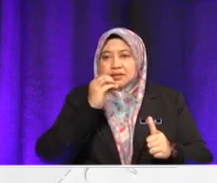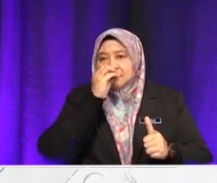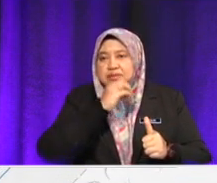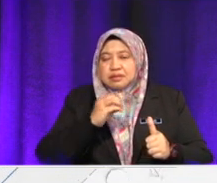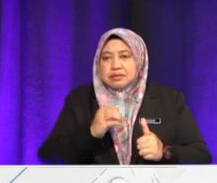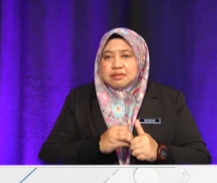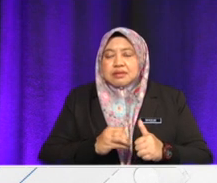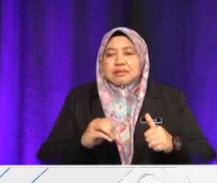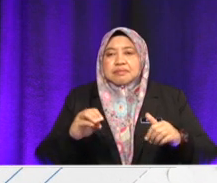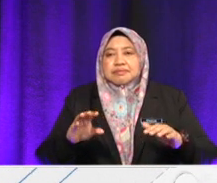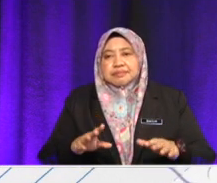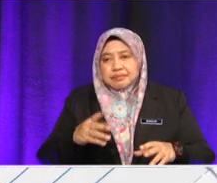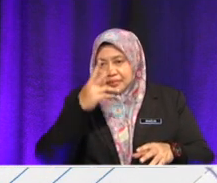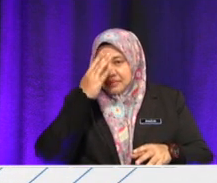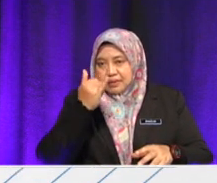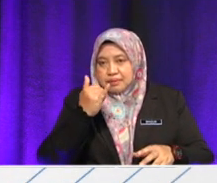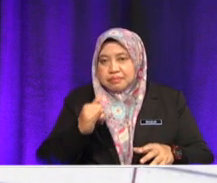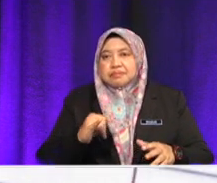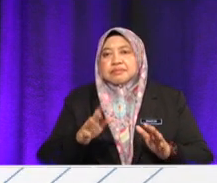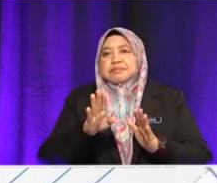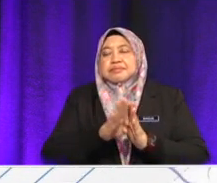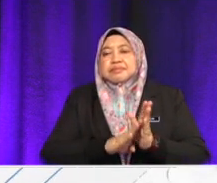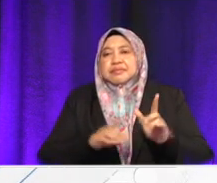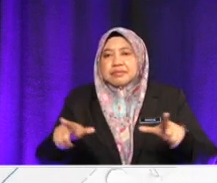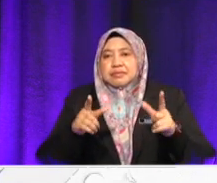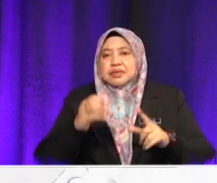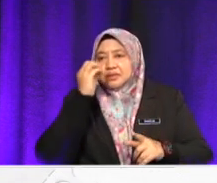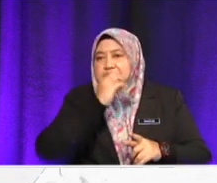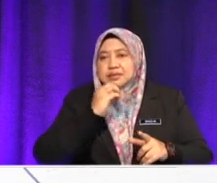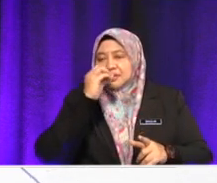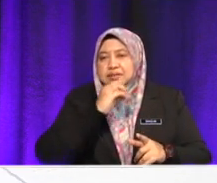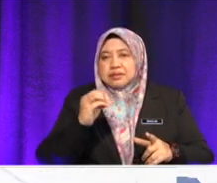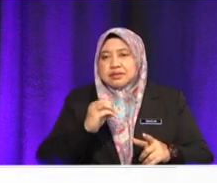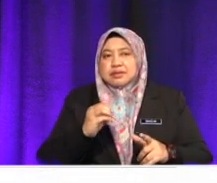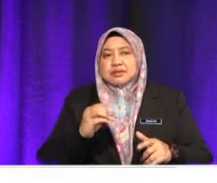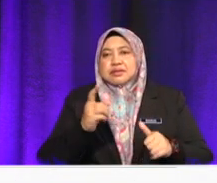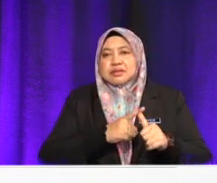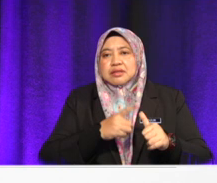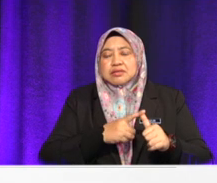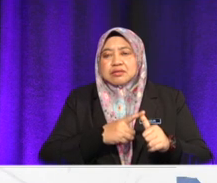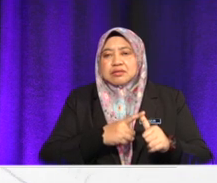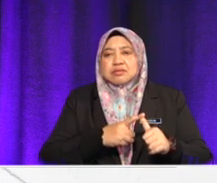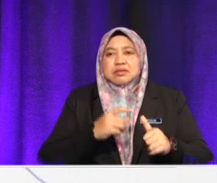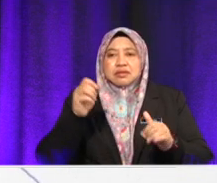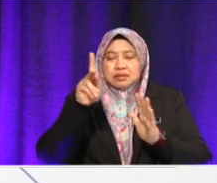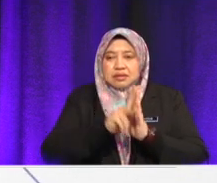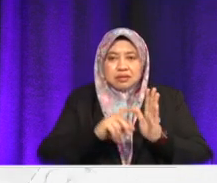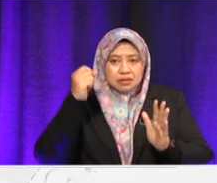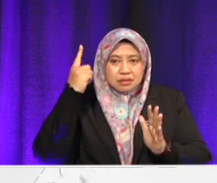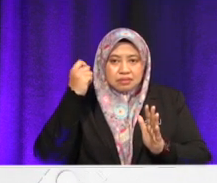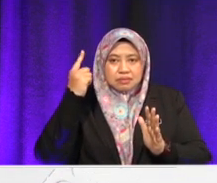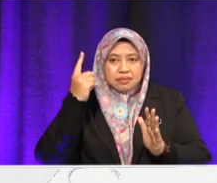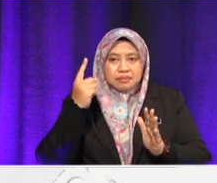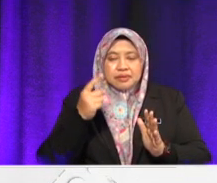berlakunya kaidah ini bila murid bertutur secara lisan aspek yang boleh ditaksir ialah kefahaman kita dapat lihat